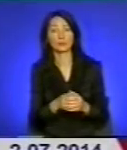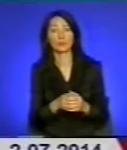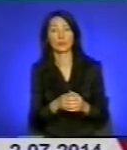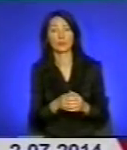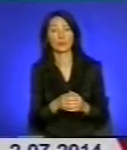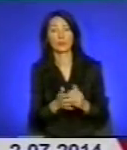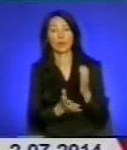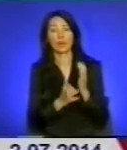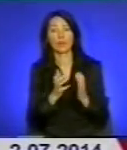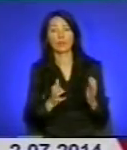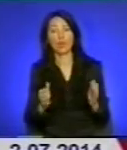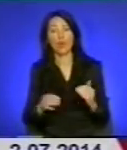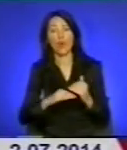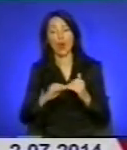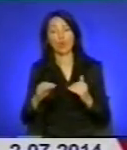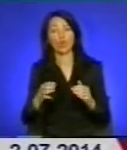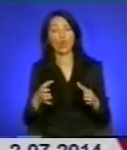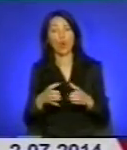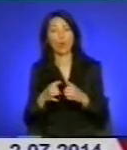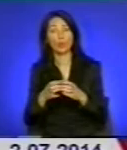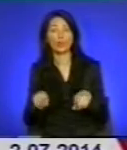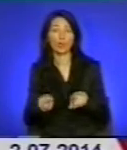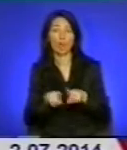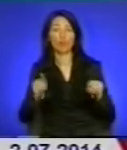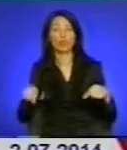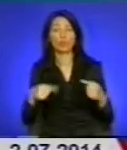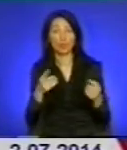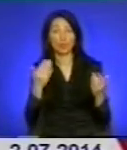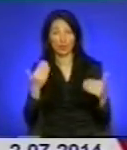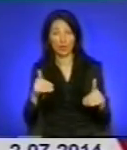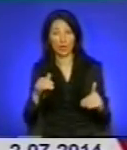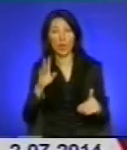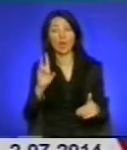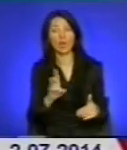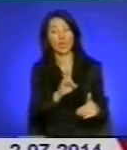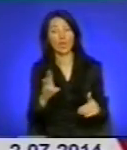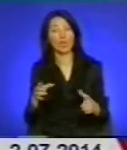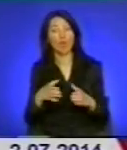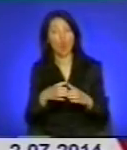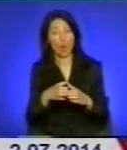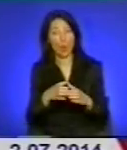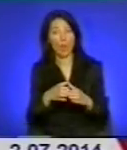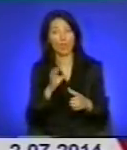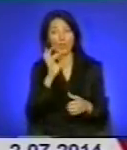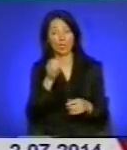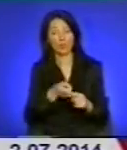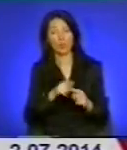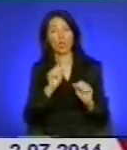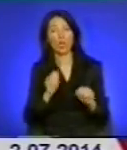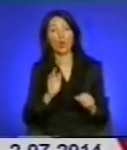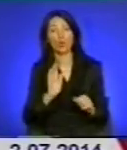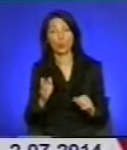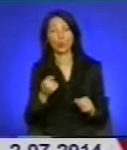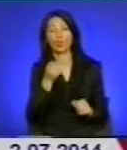садово-огородних кооперативах також створюються вже релігійні громади скажемо що це може бути